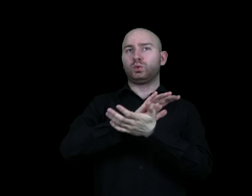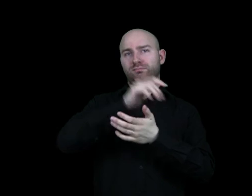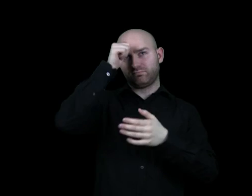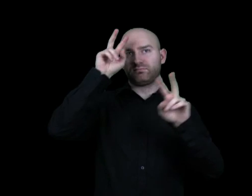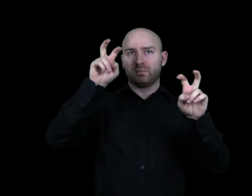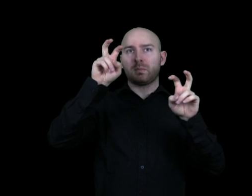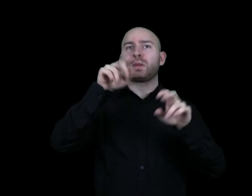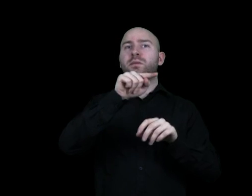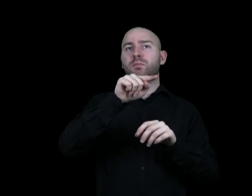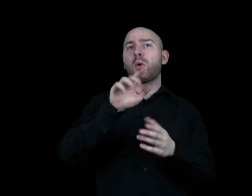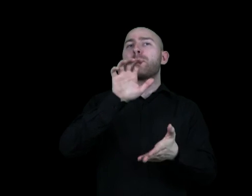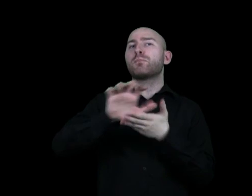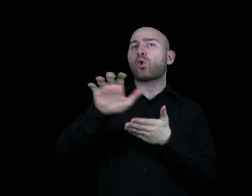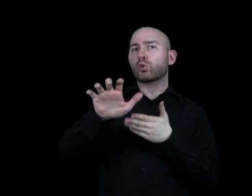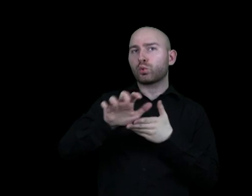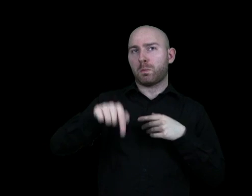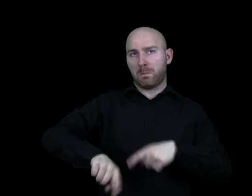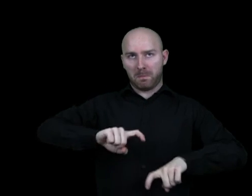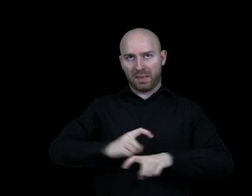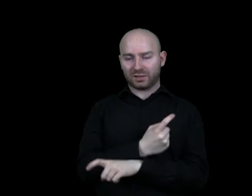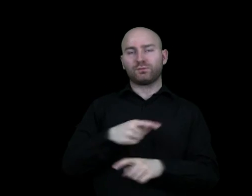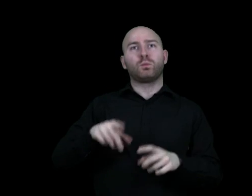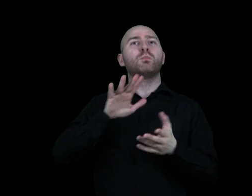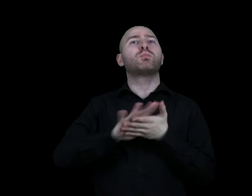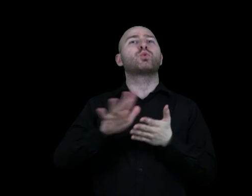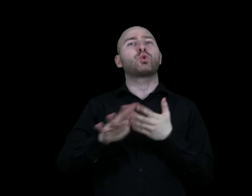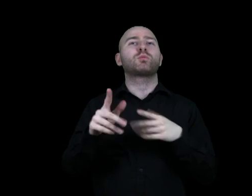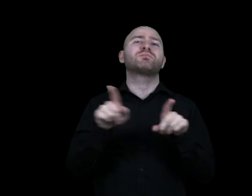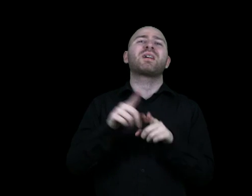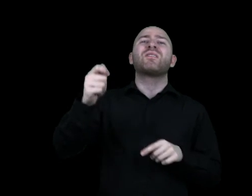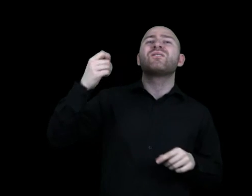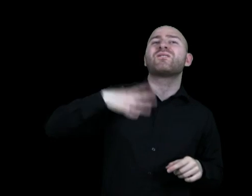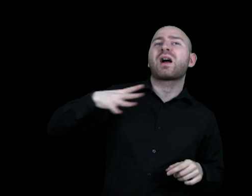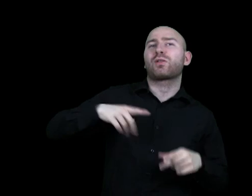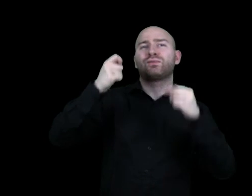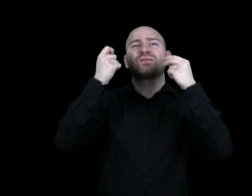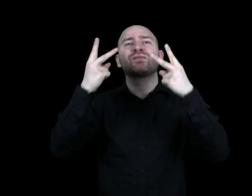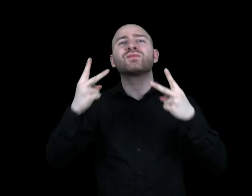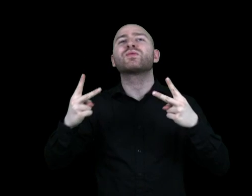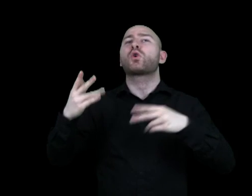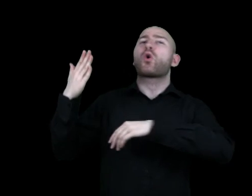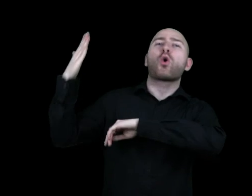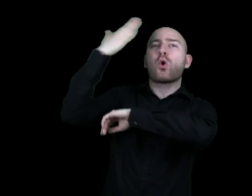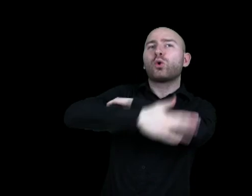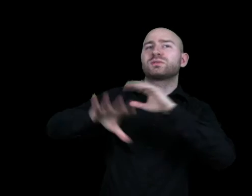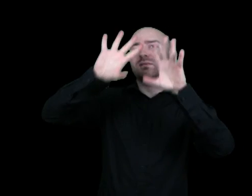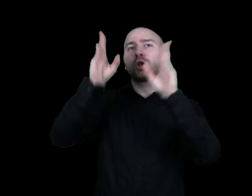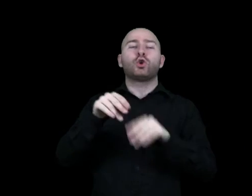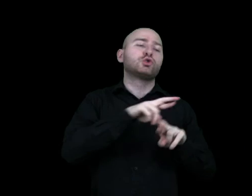skrócie PKB, to wartość rynkowa wszystkich finalnych dóbr i usług wytworzonych w kraju w danym okresie.